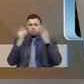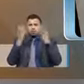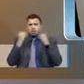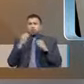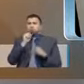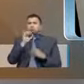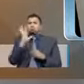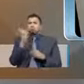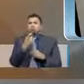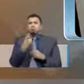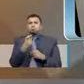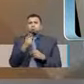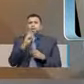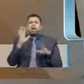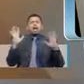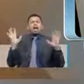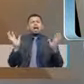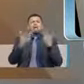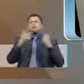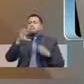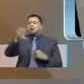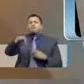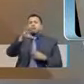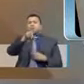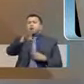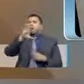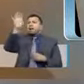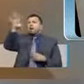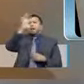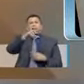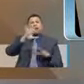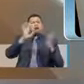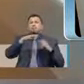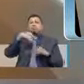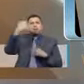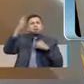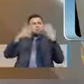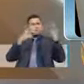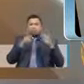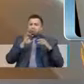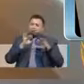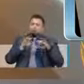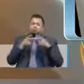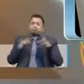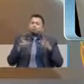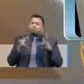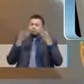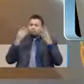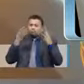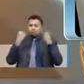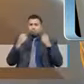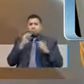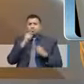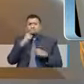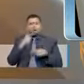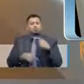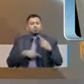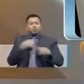hours أي مكان شئت، يعني ما توقف إذا كانت هناك أزمة أو شيء، هي عملية